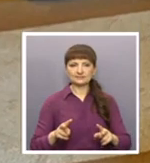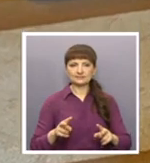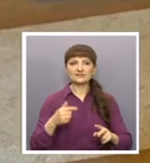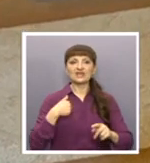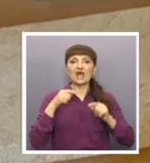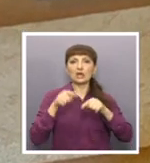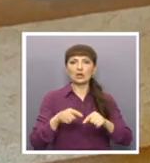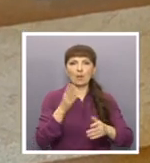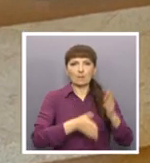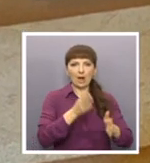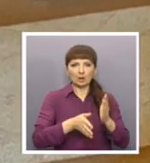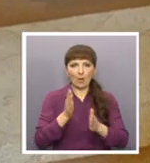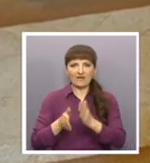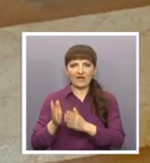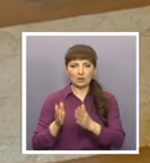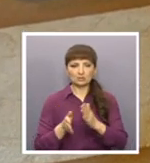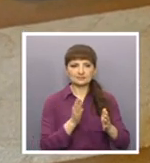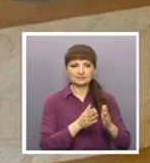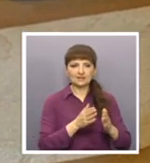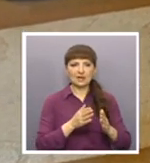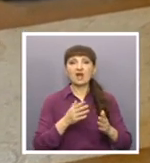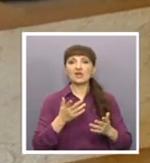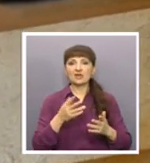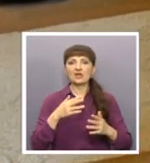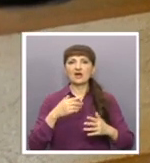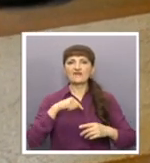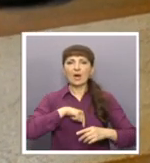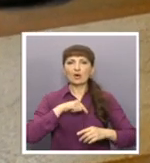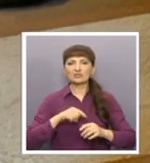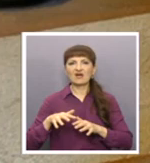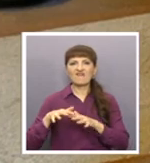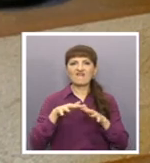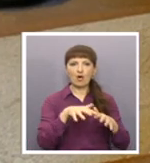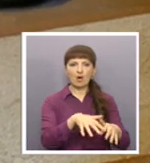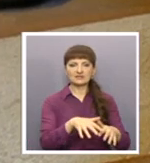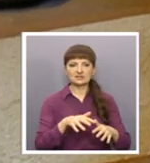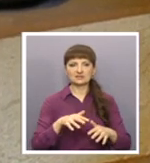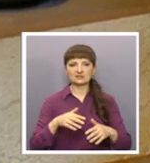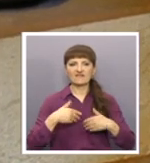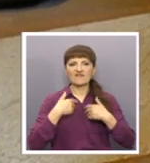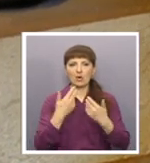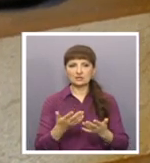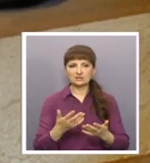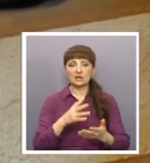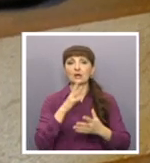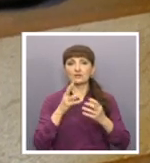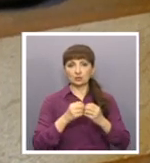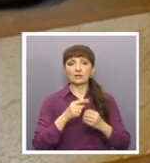ее похлопываю. Мокрота вот таким образом как бы выходит, подходит туда. И итогом